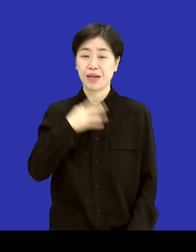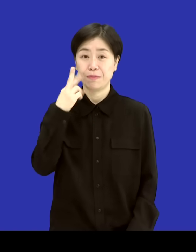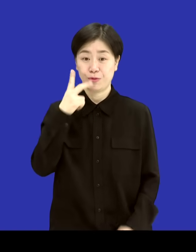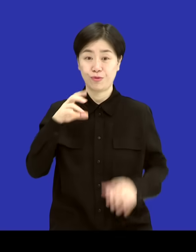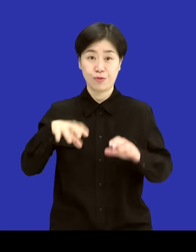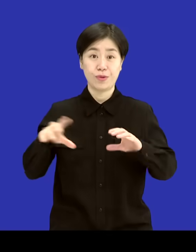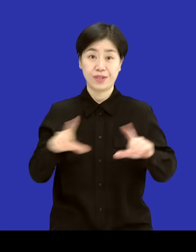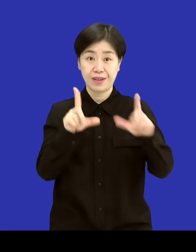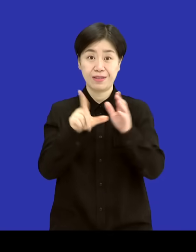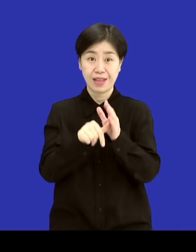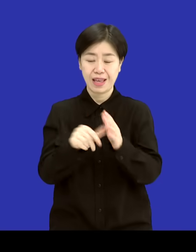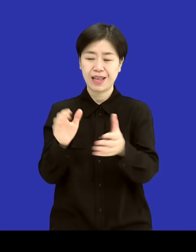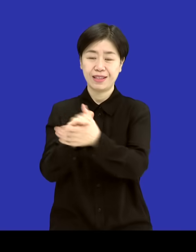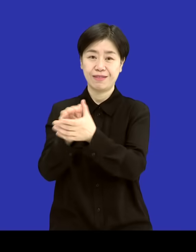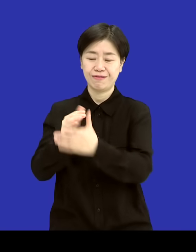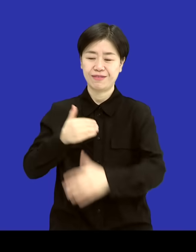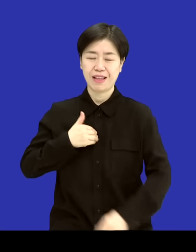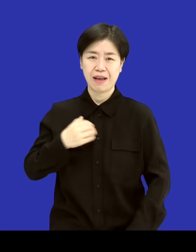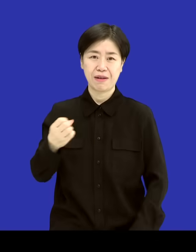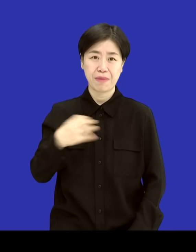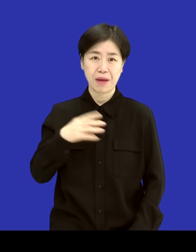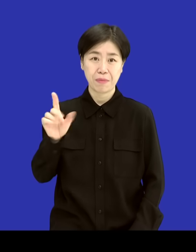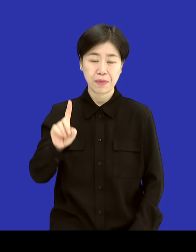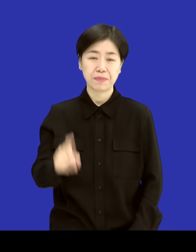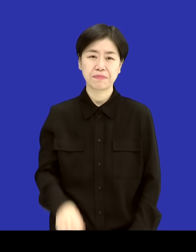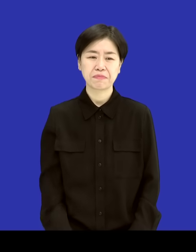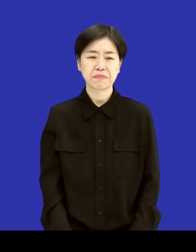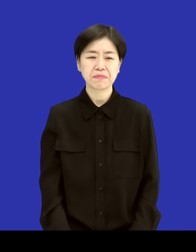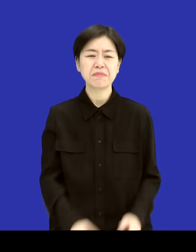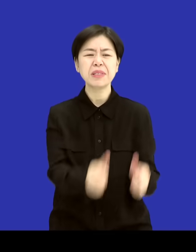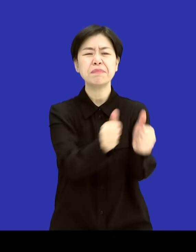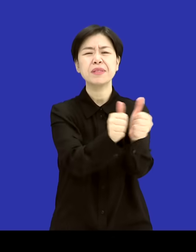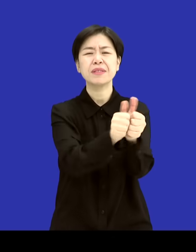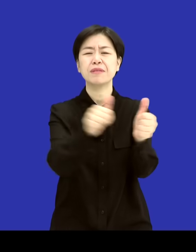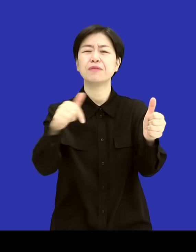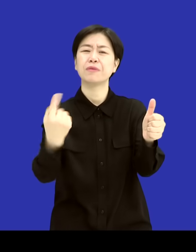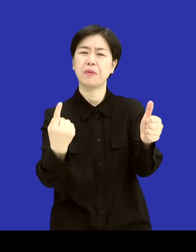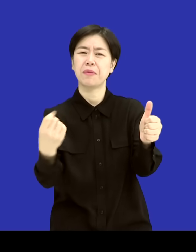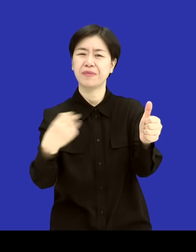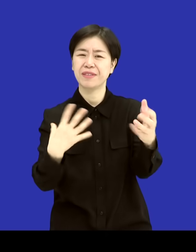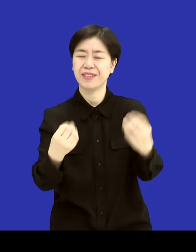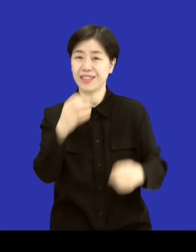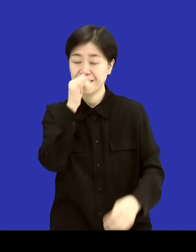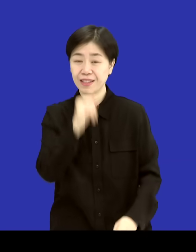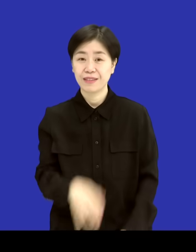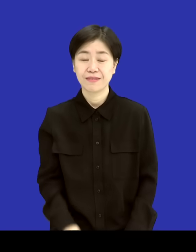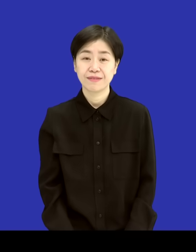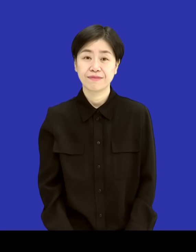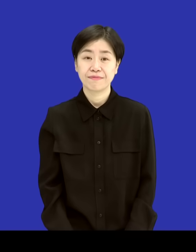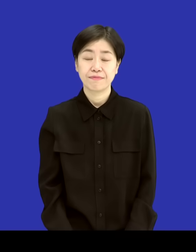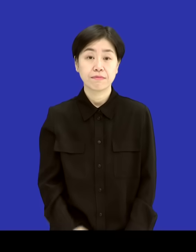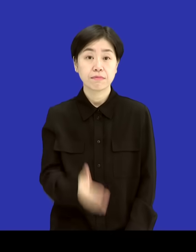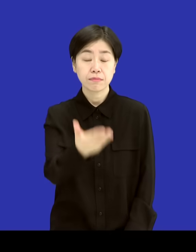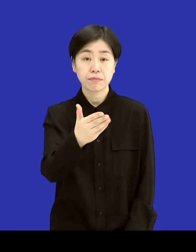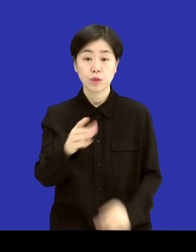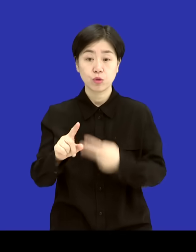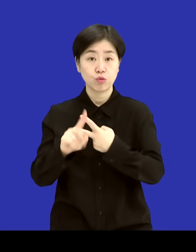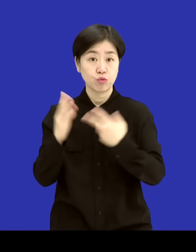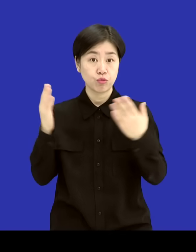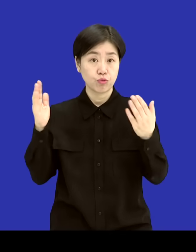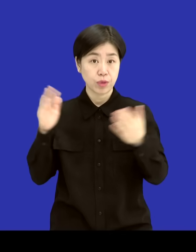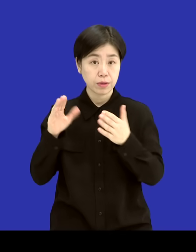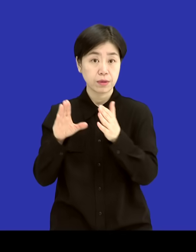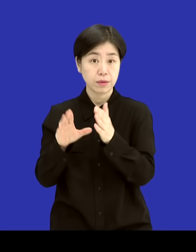친구들이 많이 놀리게 그래요. 그럼 지금 말씀하신 것처럼 중학교 시절에 네. 유학을 홀로 떠나신 거예요? 네네. 예. 그때 이제